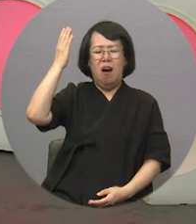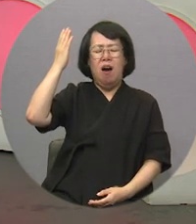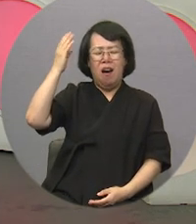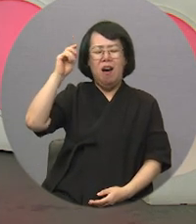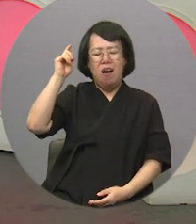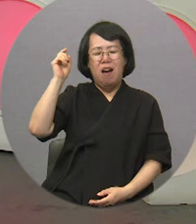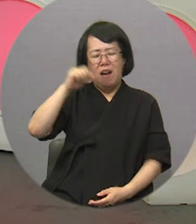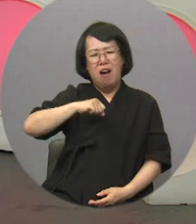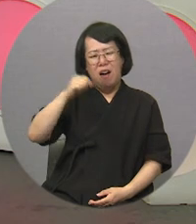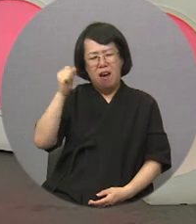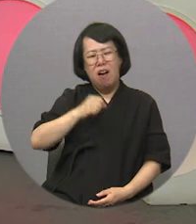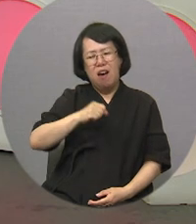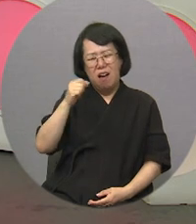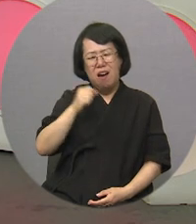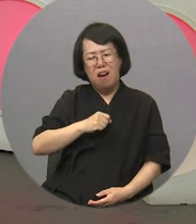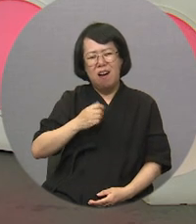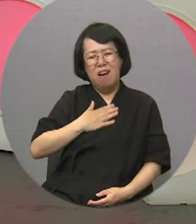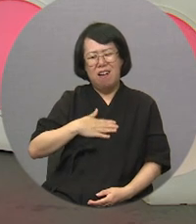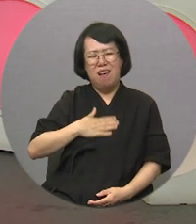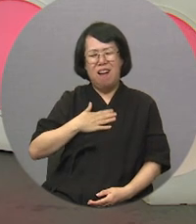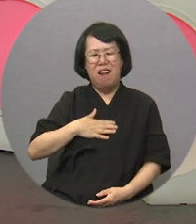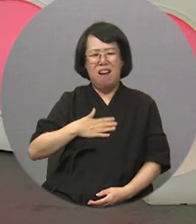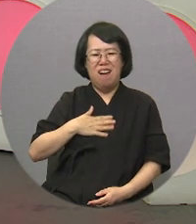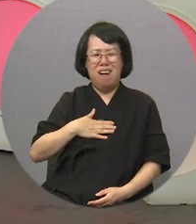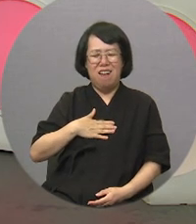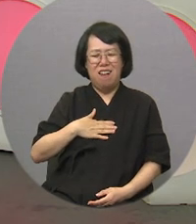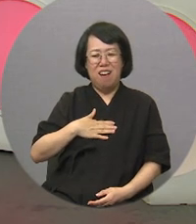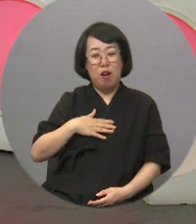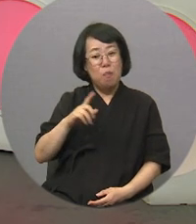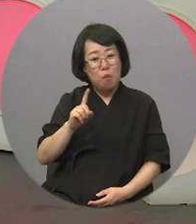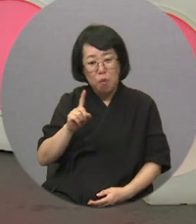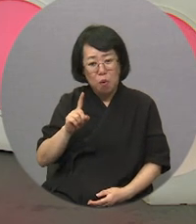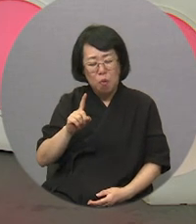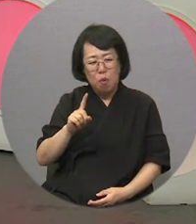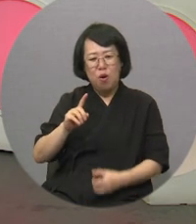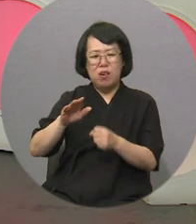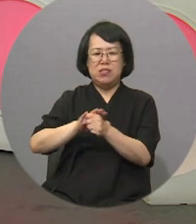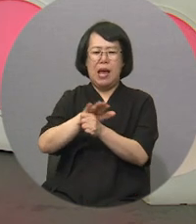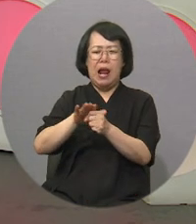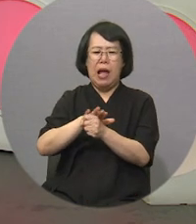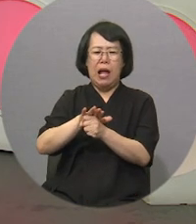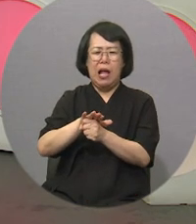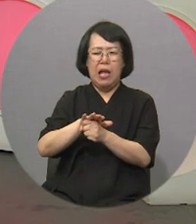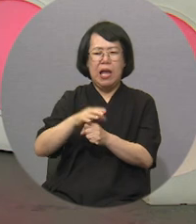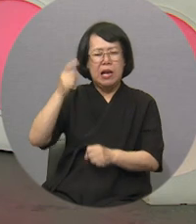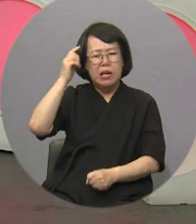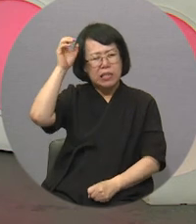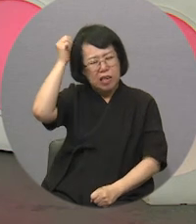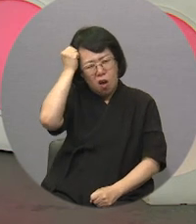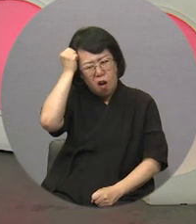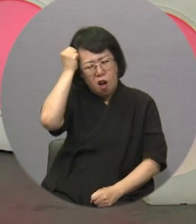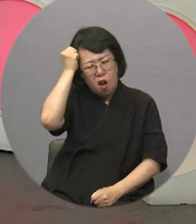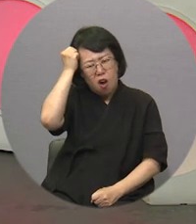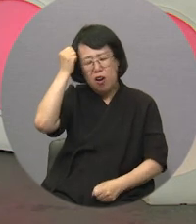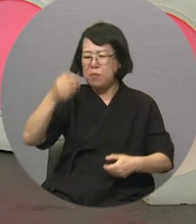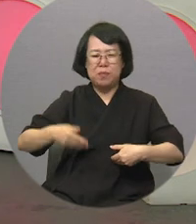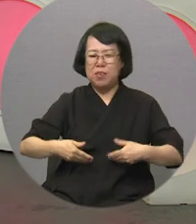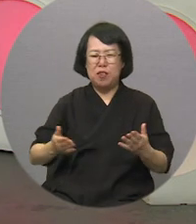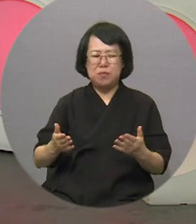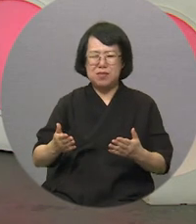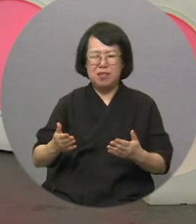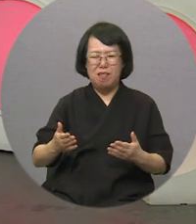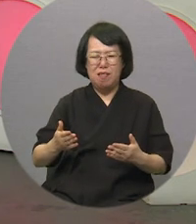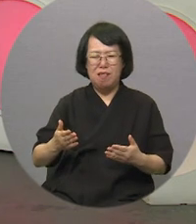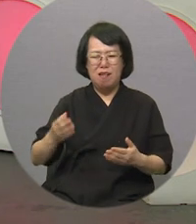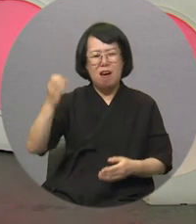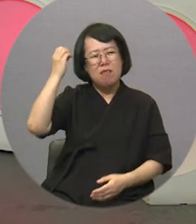하지만 이제는 어렴풋이 알 것 같습니다. 사랑은 기억함이 아니라는 것을, 흐려지는